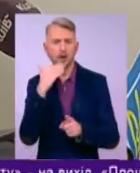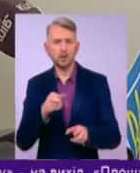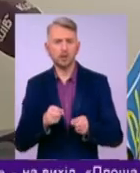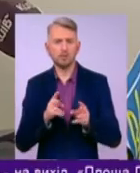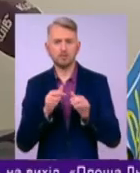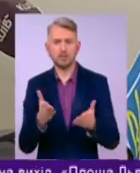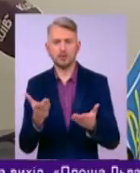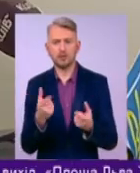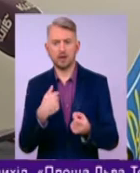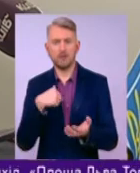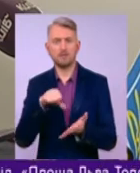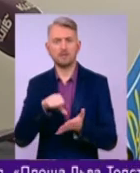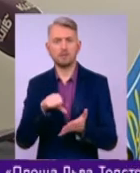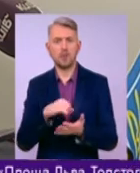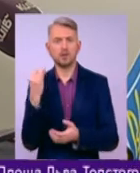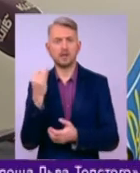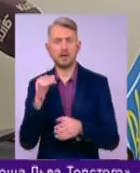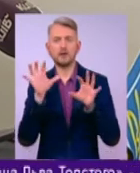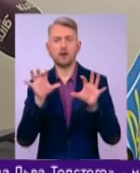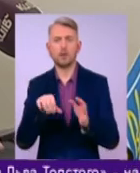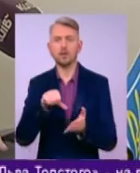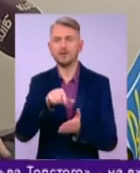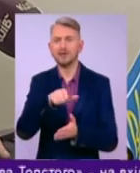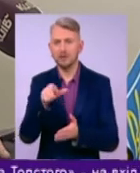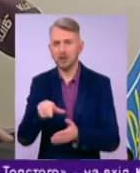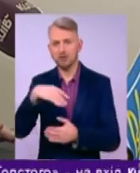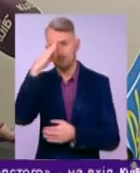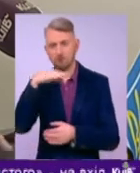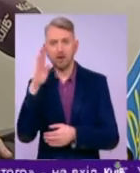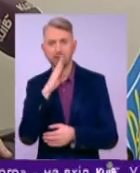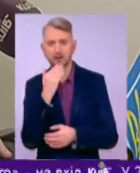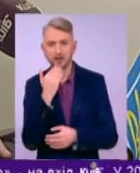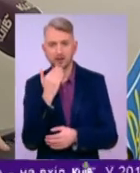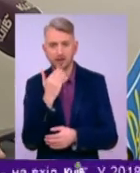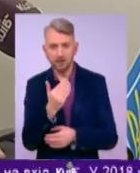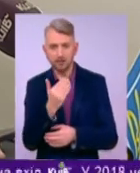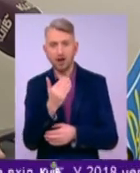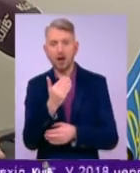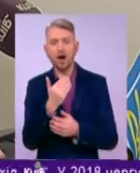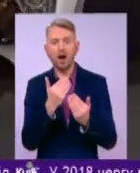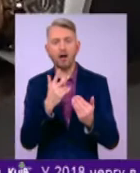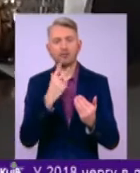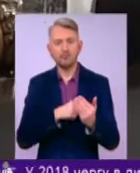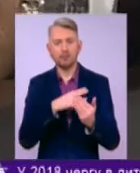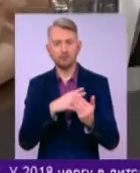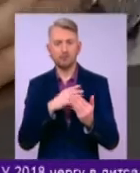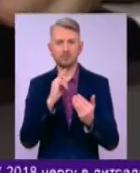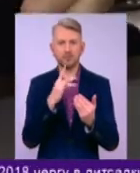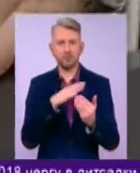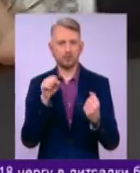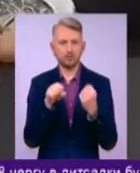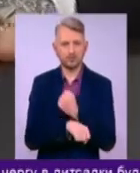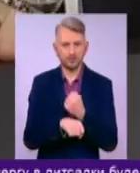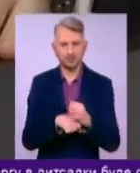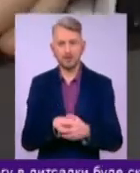в яких я представляю інтереси законних представників, тобто батьків зґвалтованих, розбещених дітей. Зґвалтування і